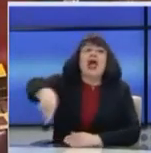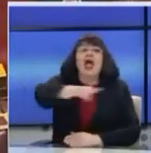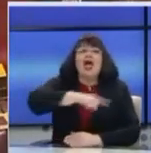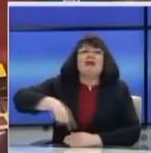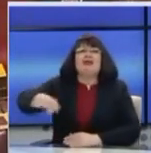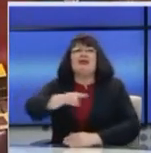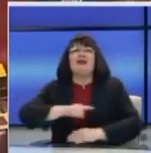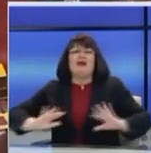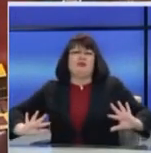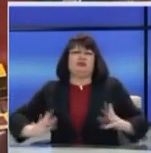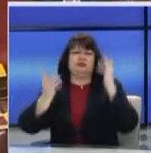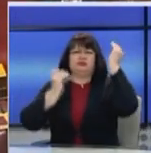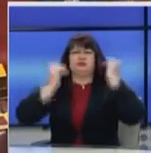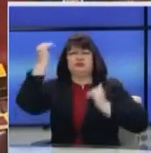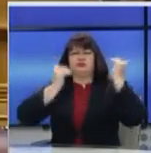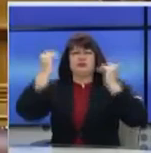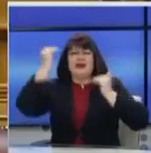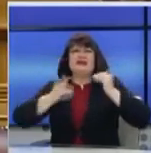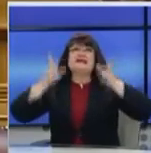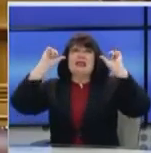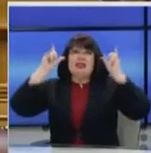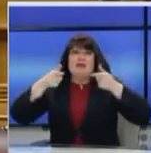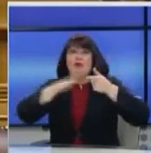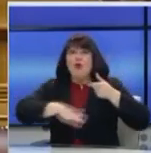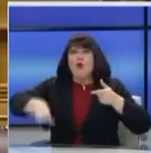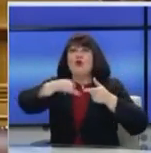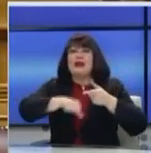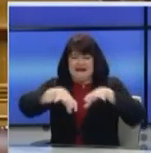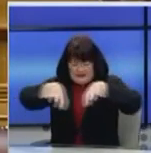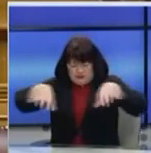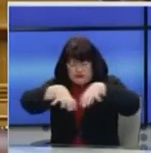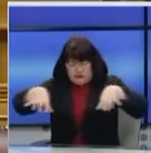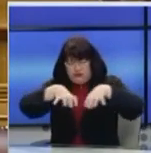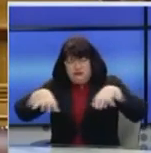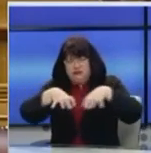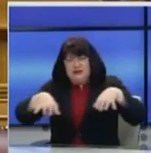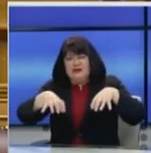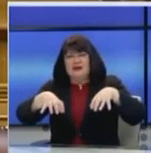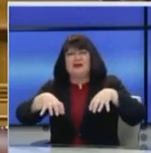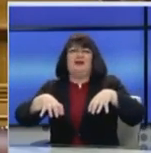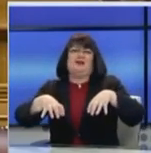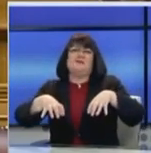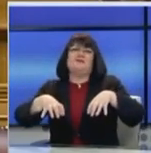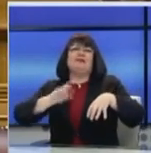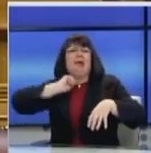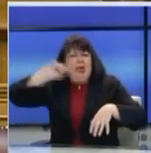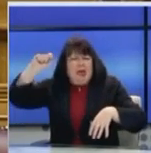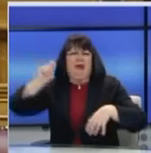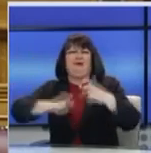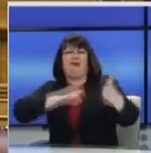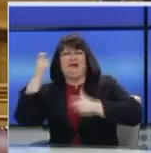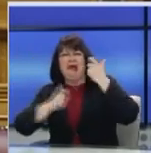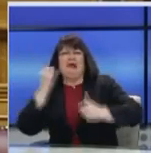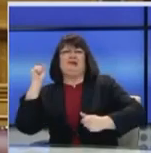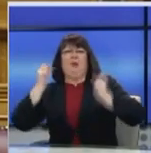ένα παραλήρημα αμφισβήτησης της αστικής δημοκρατίας, με διχασμό, με βιτριόλι, με κρεμάλες,